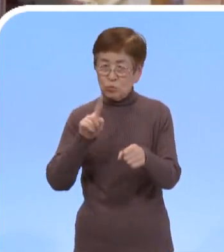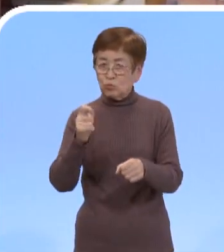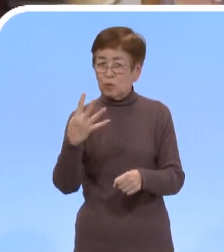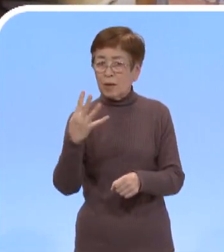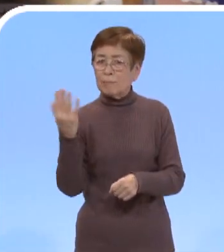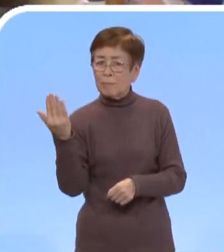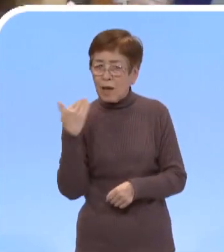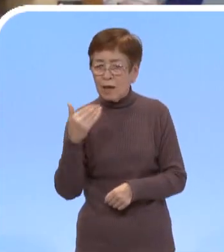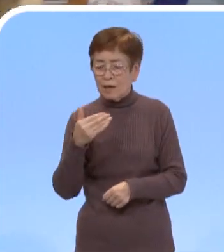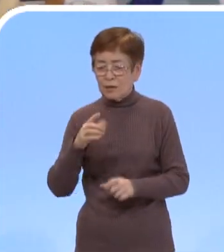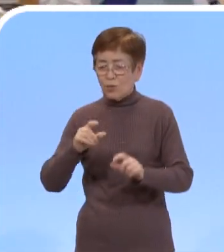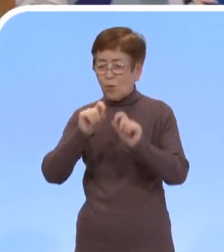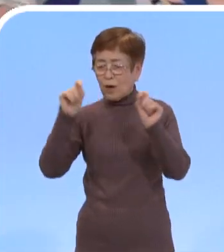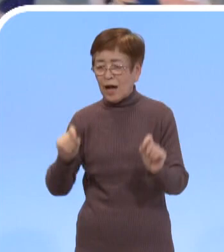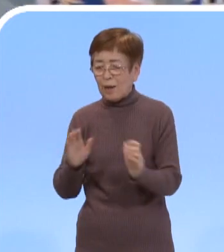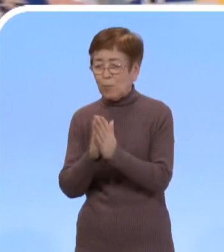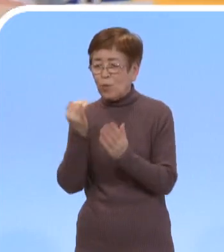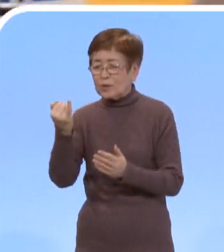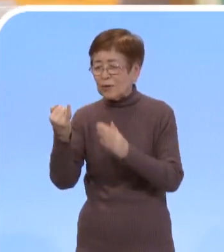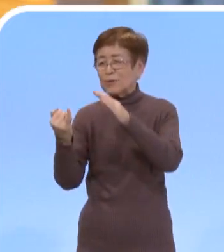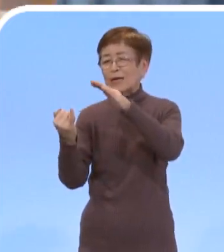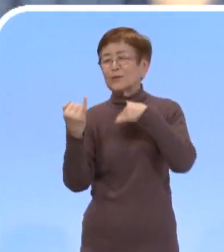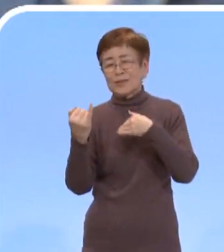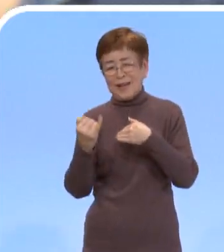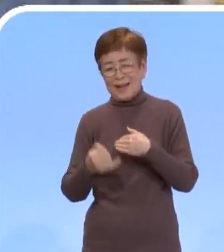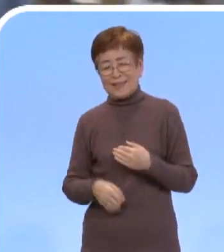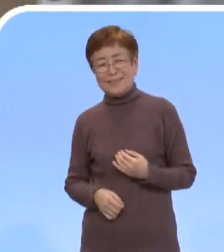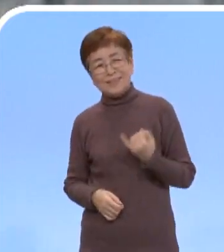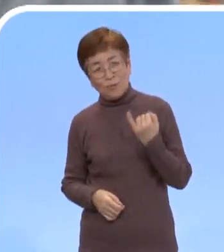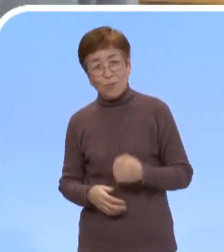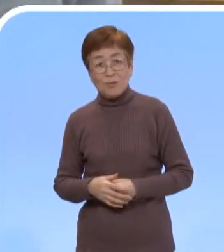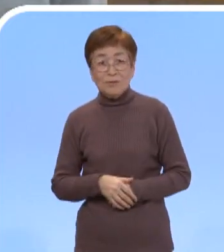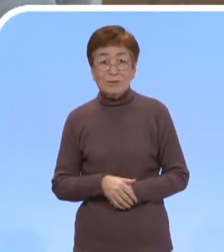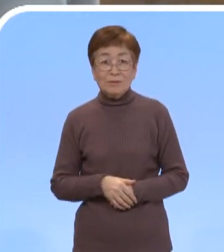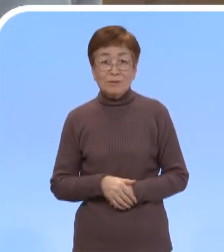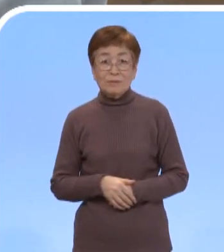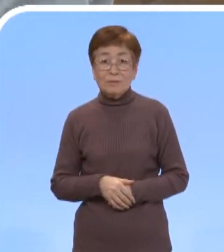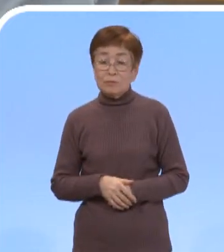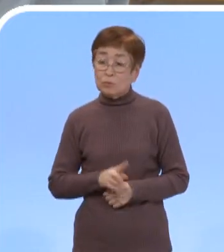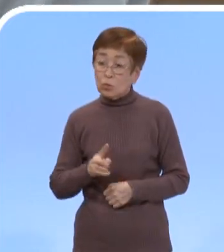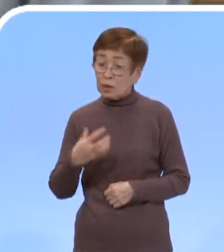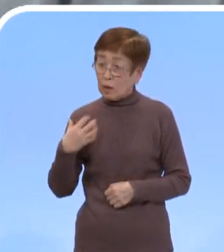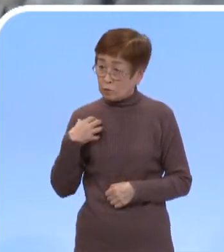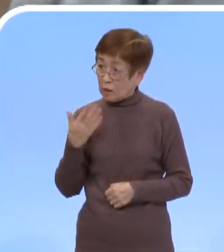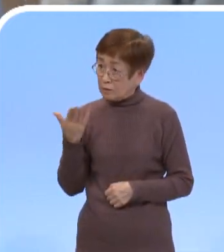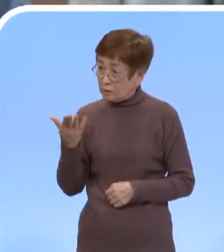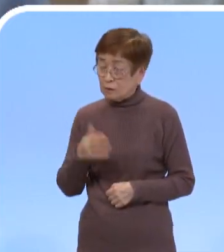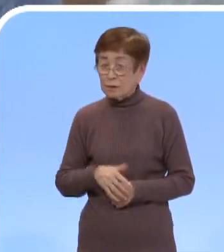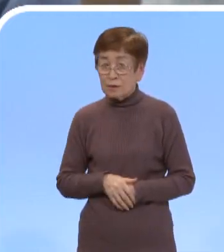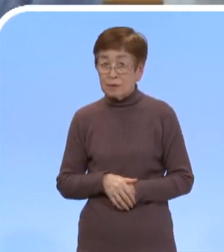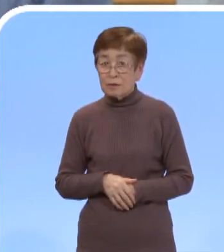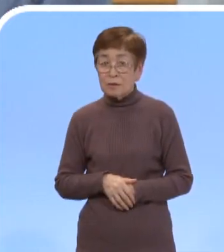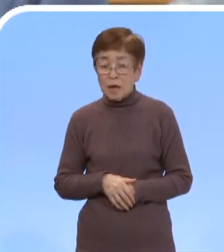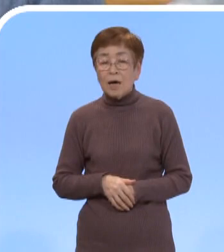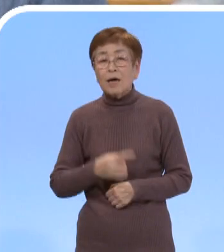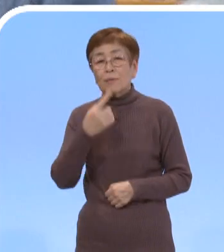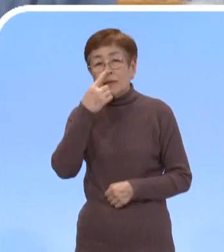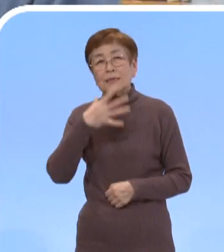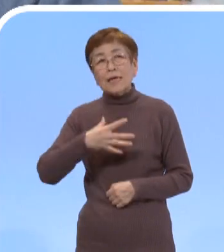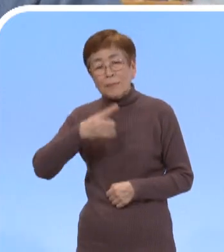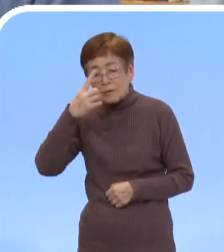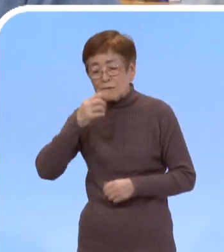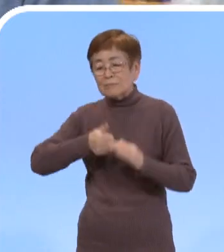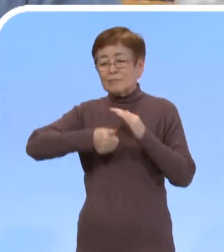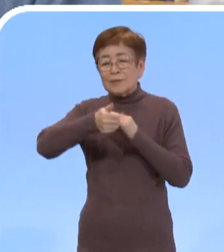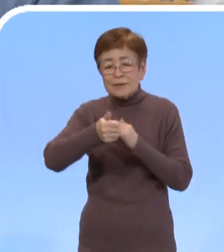に岡本さんを誘った、まさにその人です。 どういう役割ですか。 そうですね、私が、取